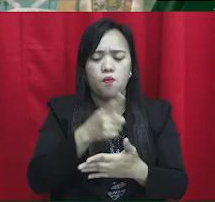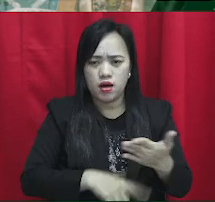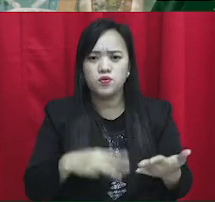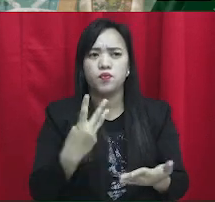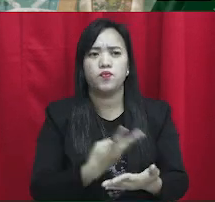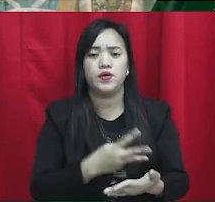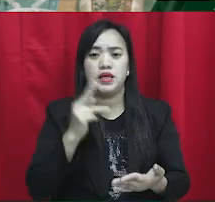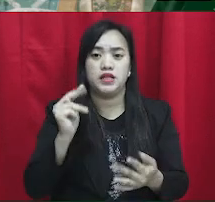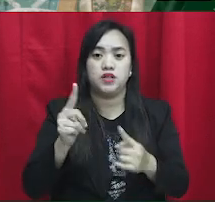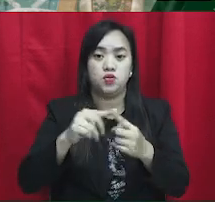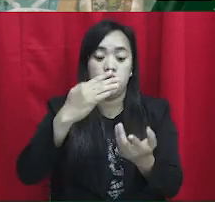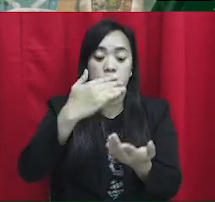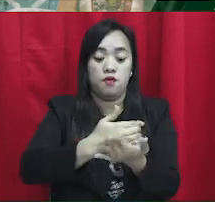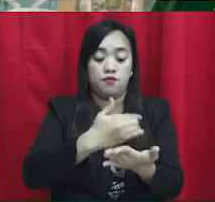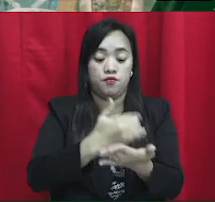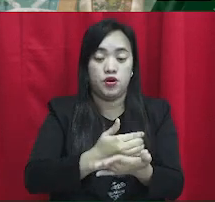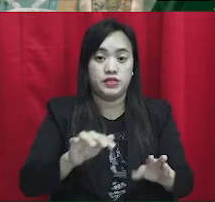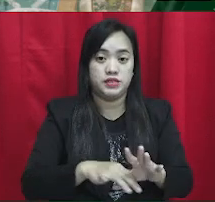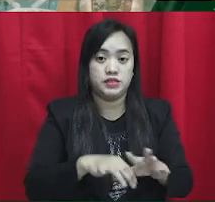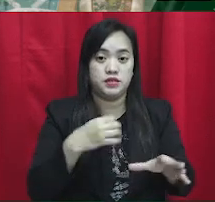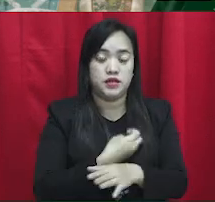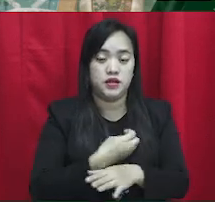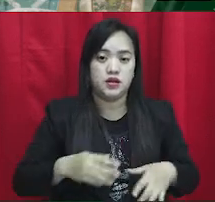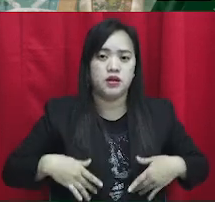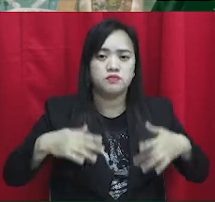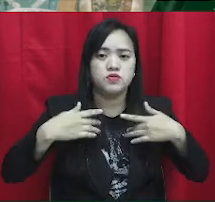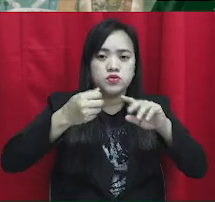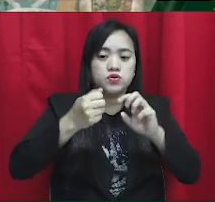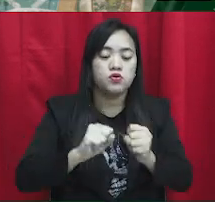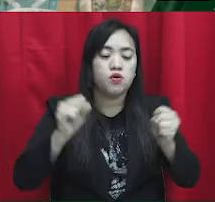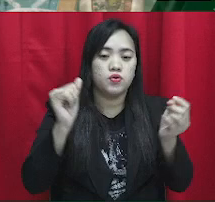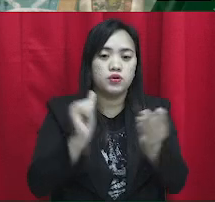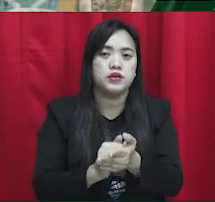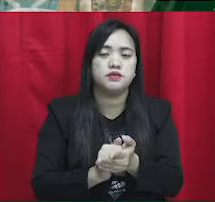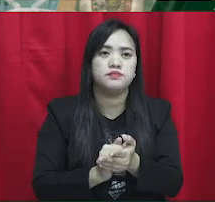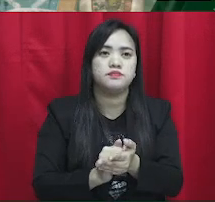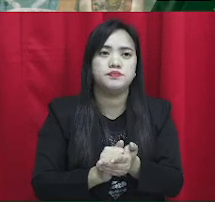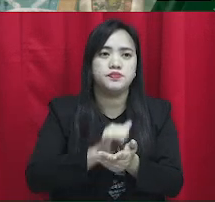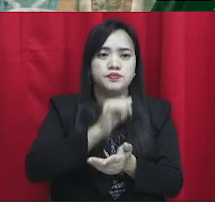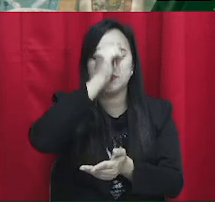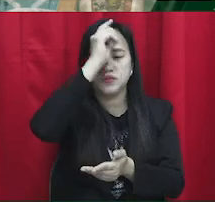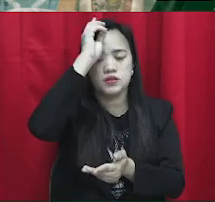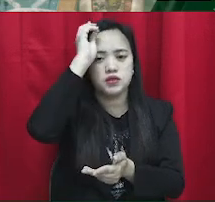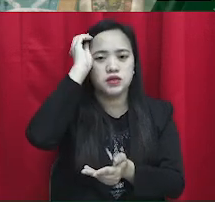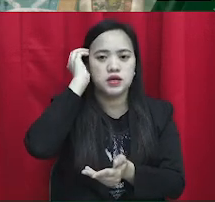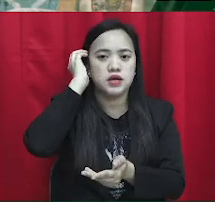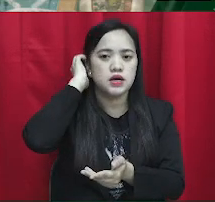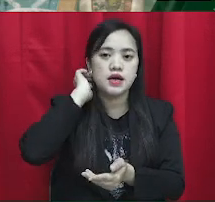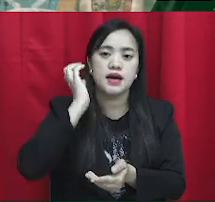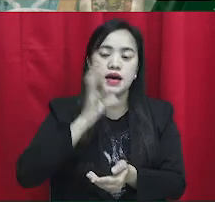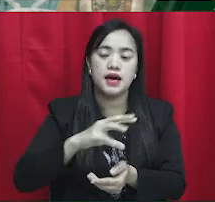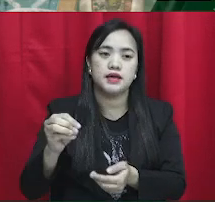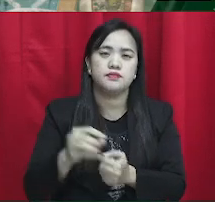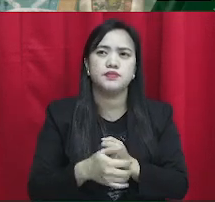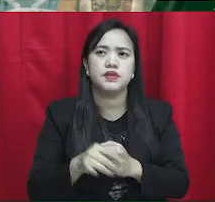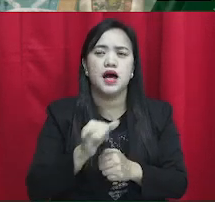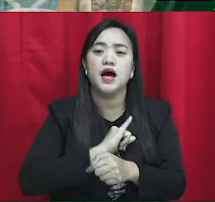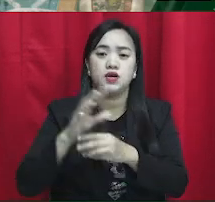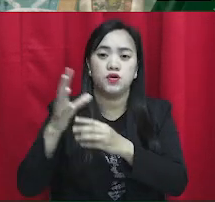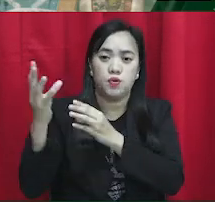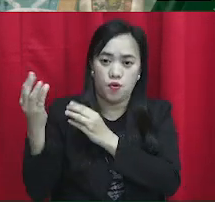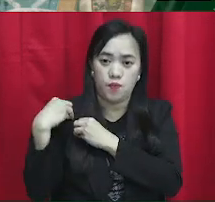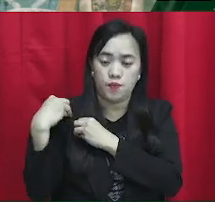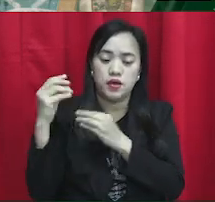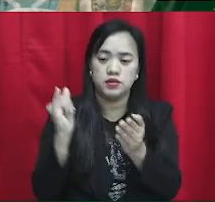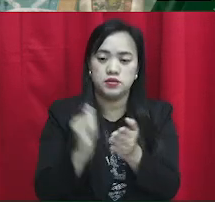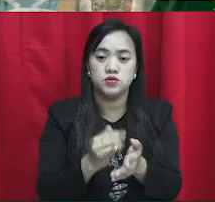na dapat na ma-avoid para ang Pasko sa pamilya ay hindi mawala at ito ay mailagay sa tama? Nawa sa inyo pong mga